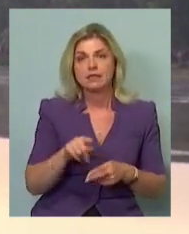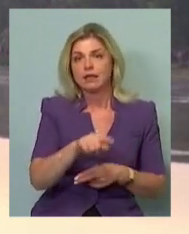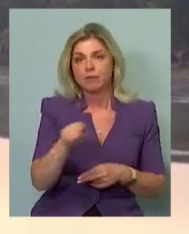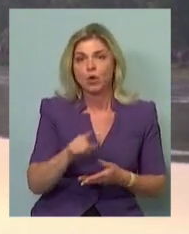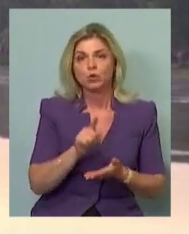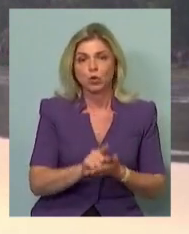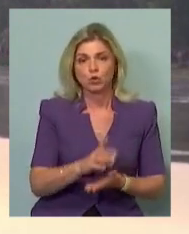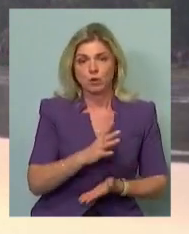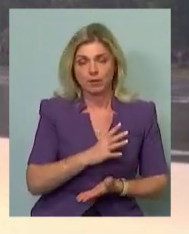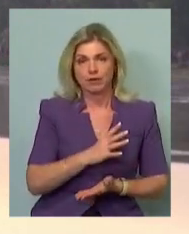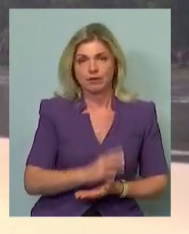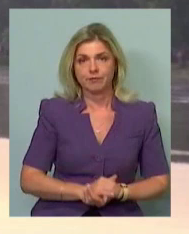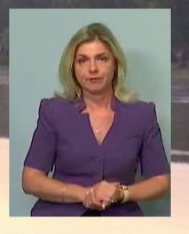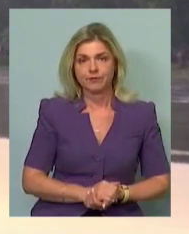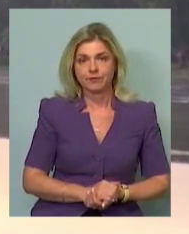там,